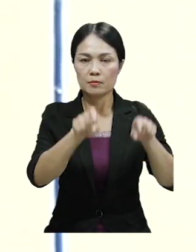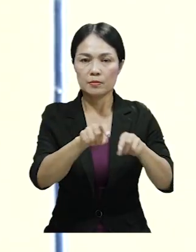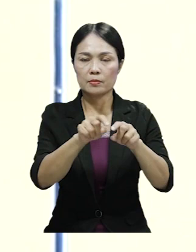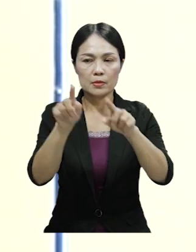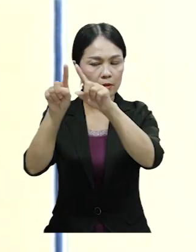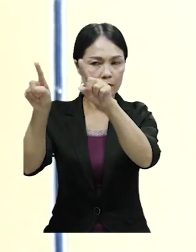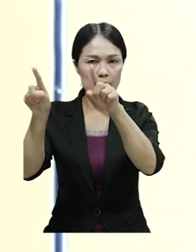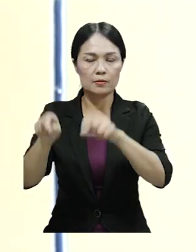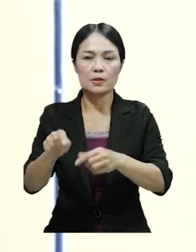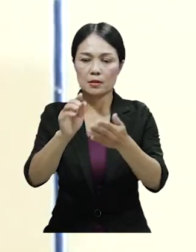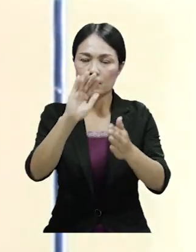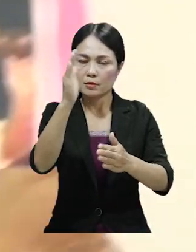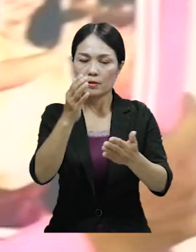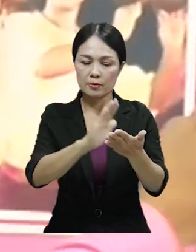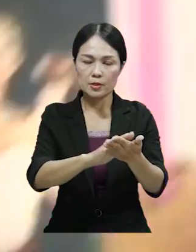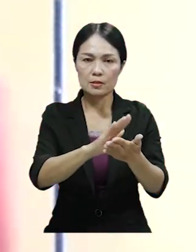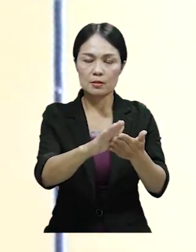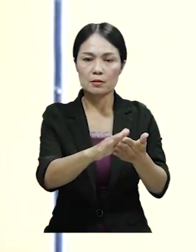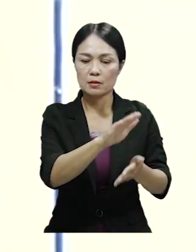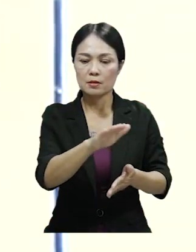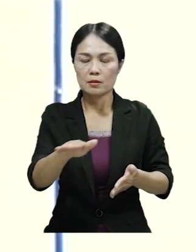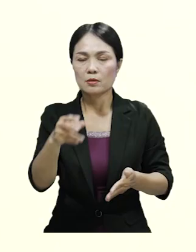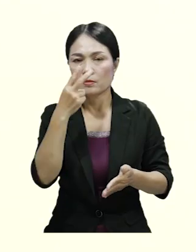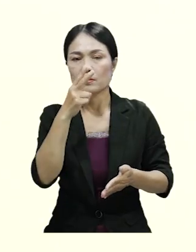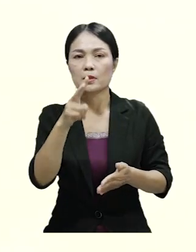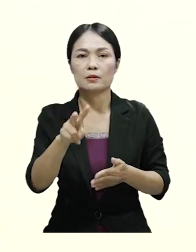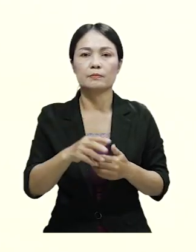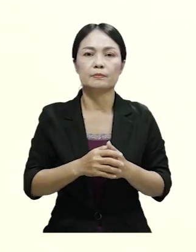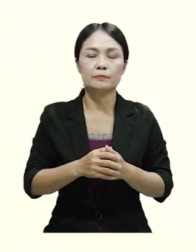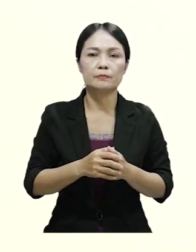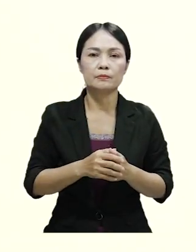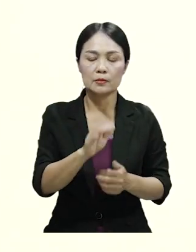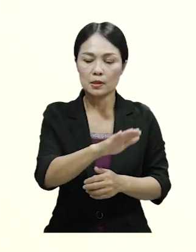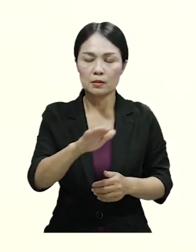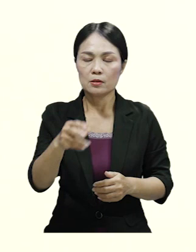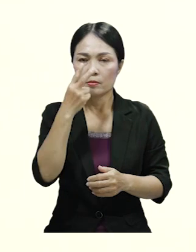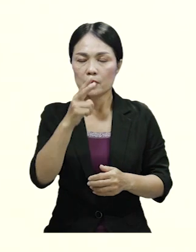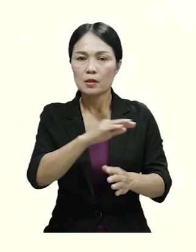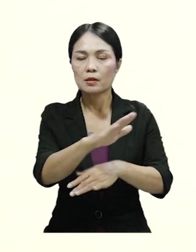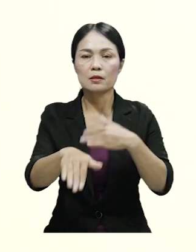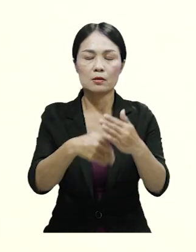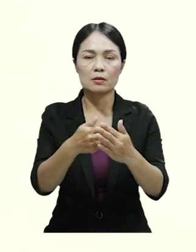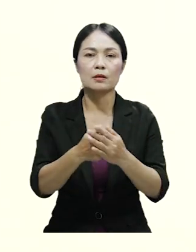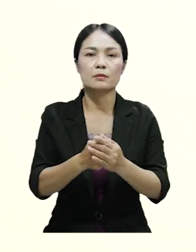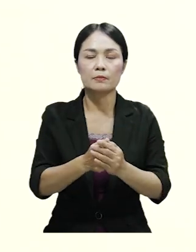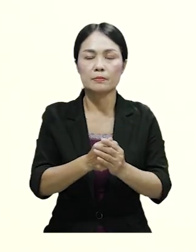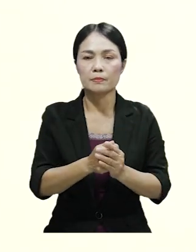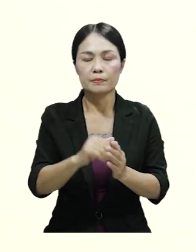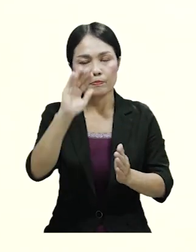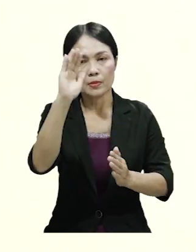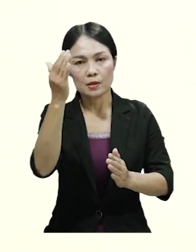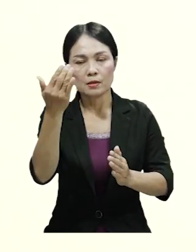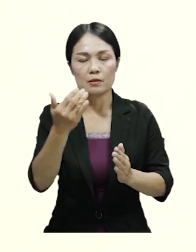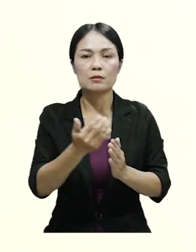ស្អាតណាលោកគ្រូយកមក2ផ្ទាំងឲ្យកូនមើលណាតោះកូនមើលឃើញទាំងអស់គ្នាទេកូនរូបភាពលោកគ្រូបង្ហាញពីអីកូ